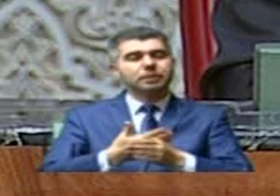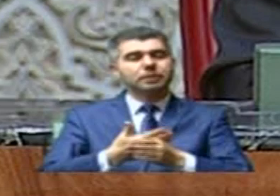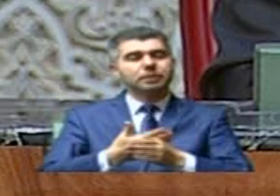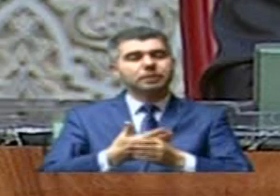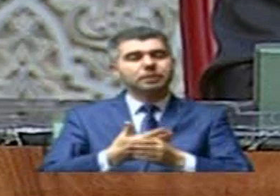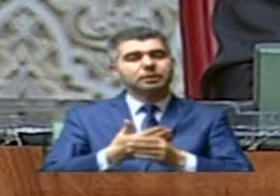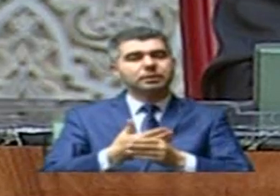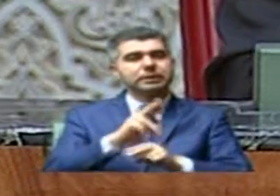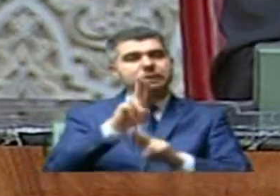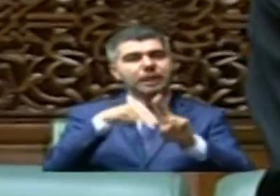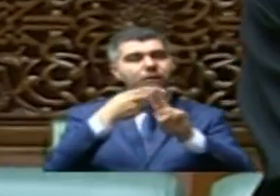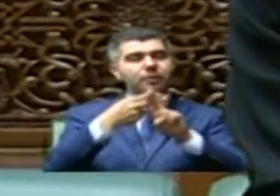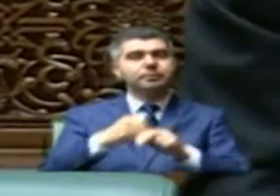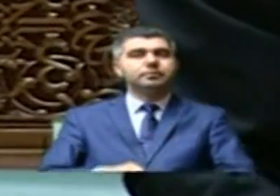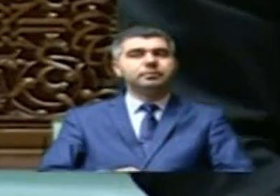المستشارين التعقيب.